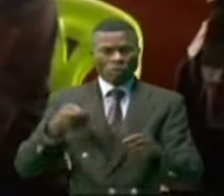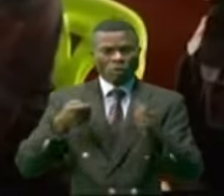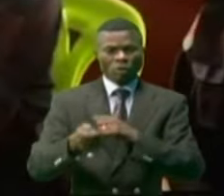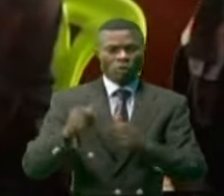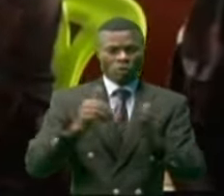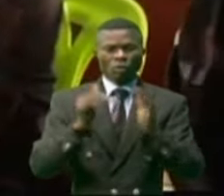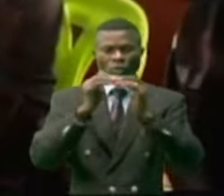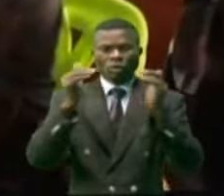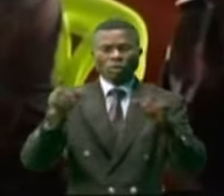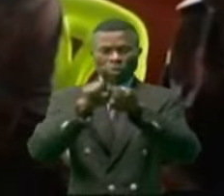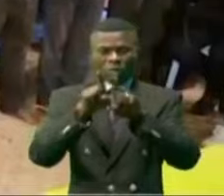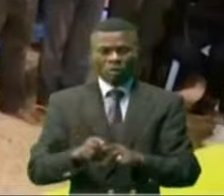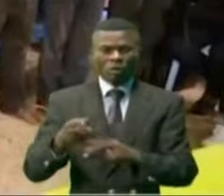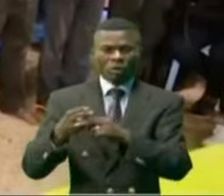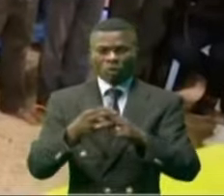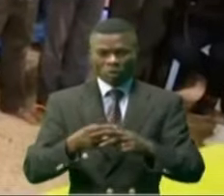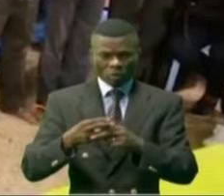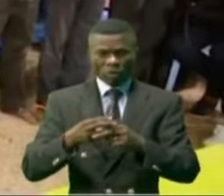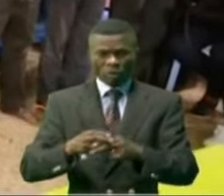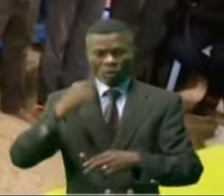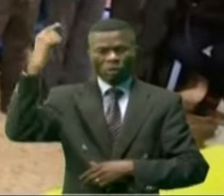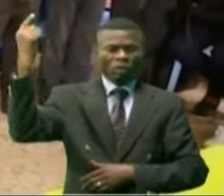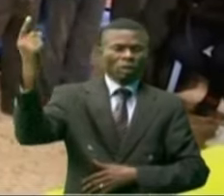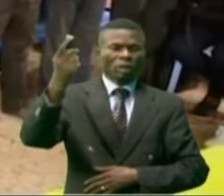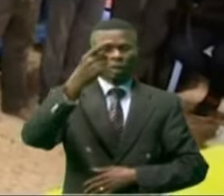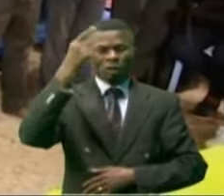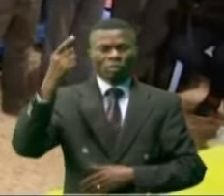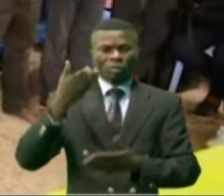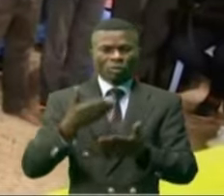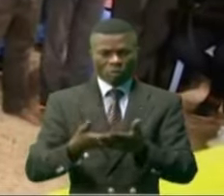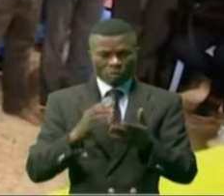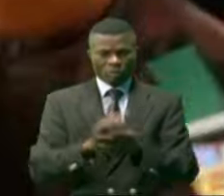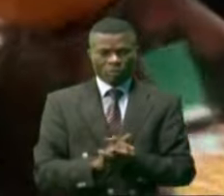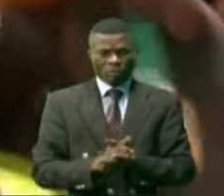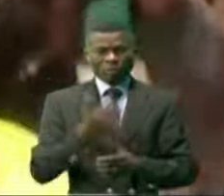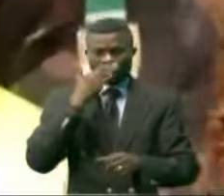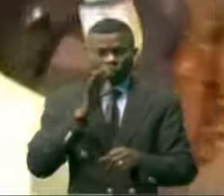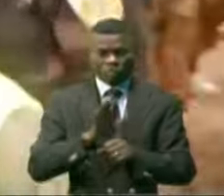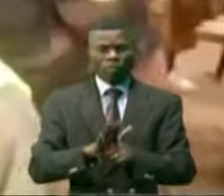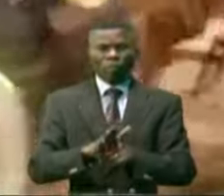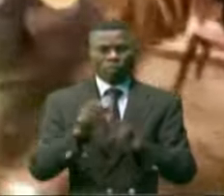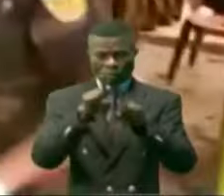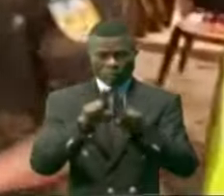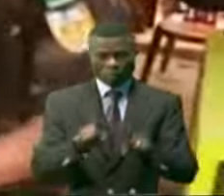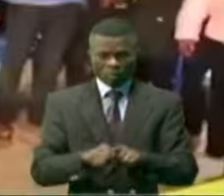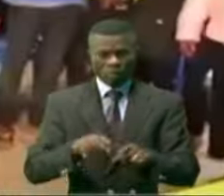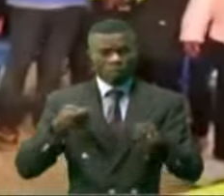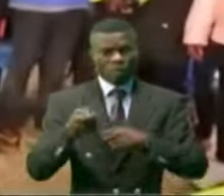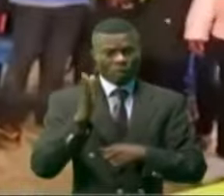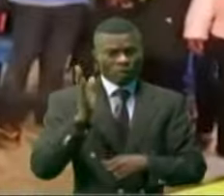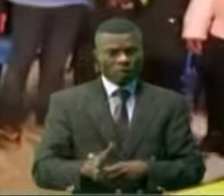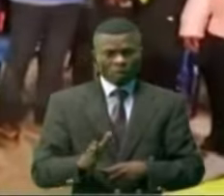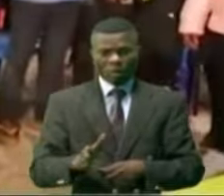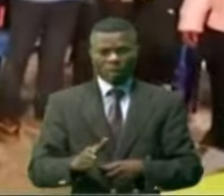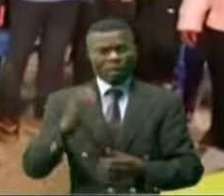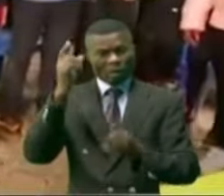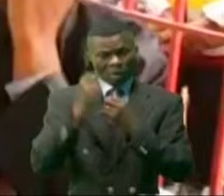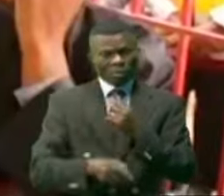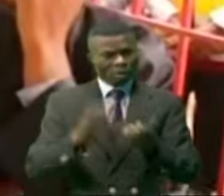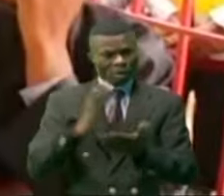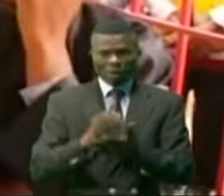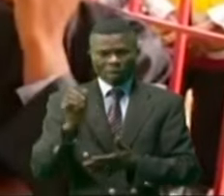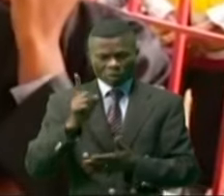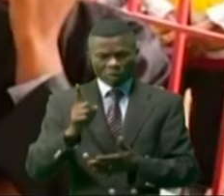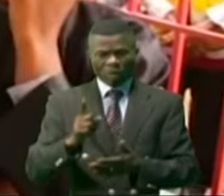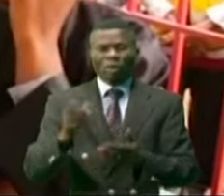la paix et la sécurité de l'humanité. Il se rassure également que ces crimes ne restent pas impunis et que